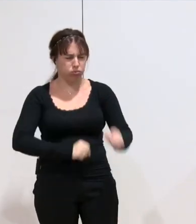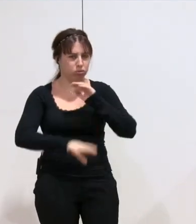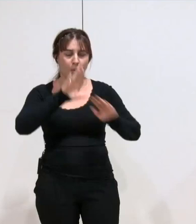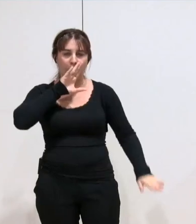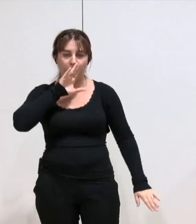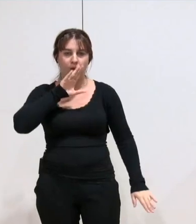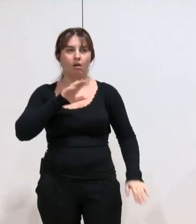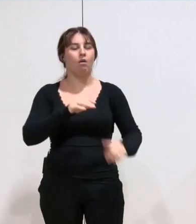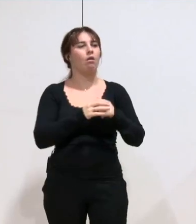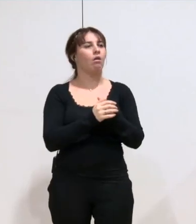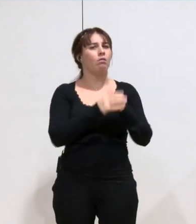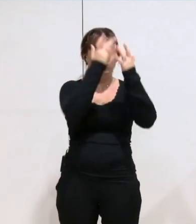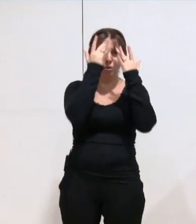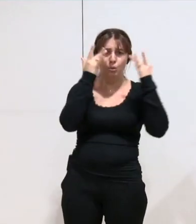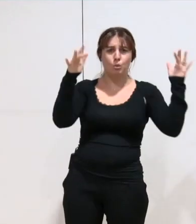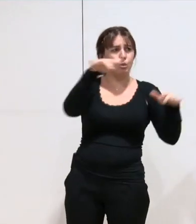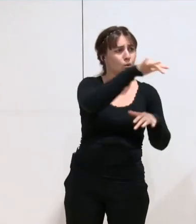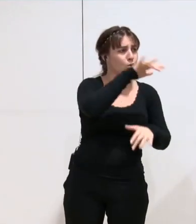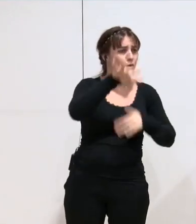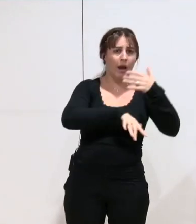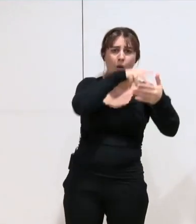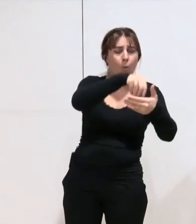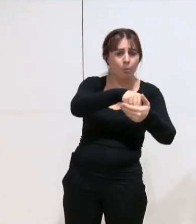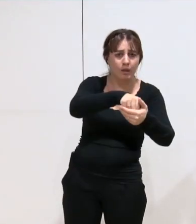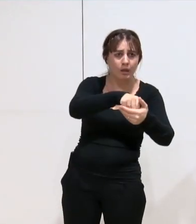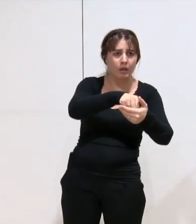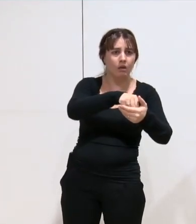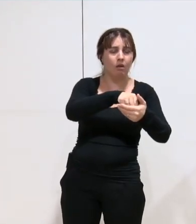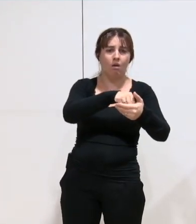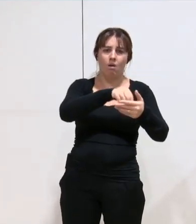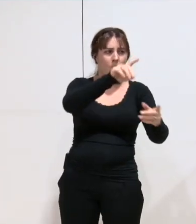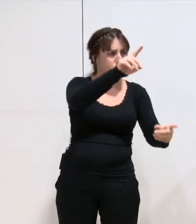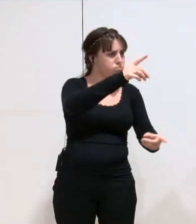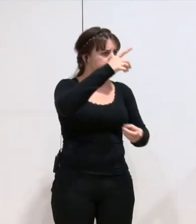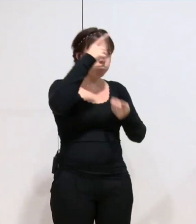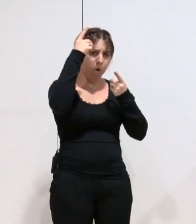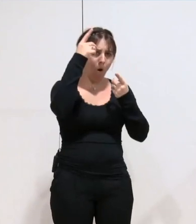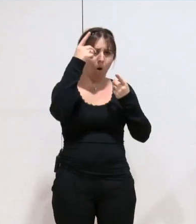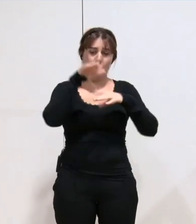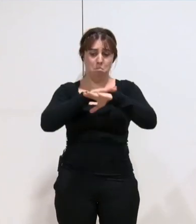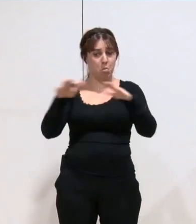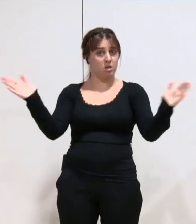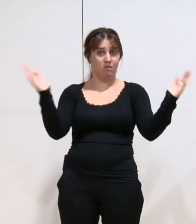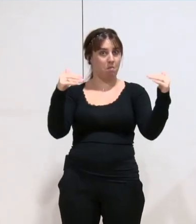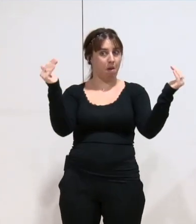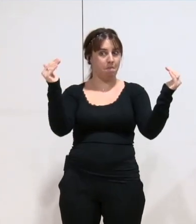Les culturels aussi ont, se sont rebellés pour, un peu pour les mêmes raisons.